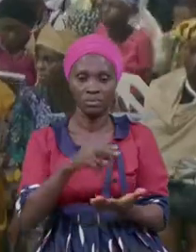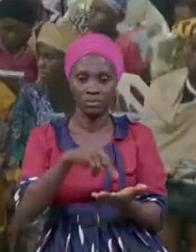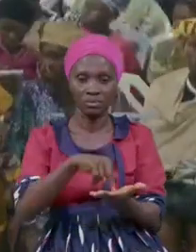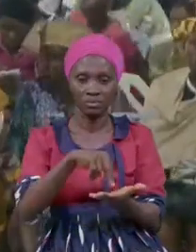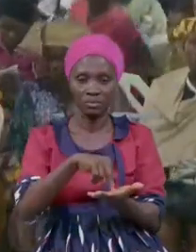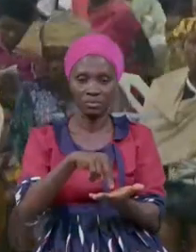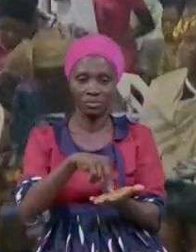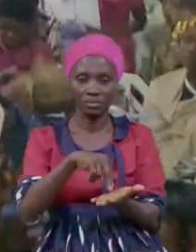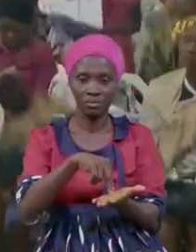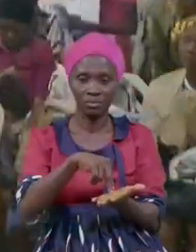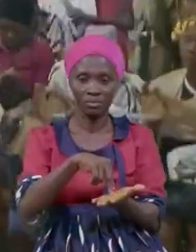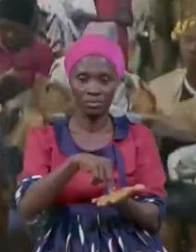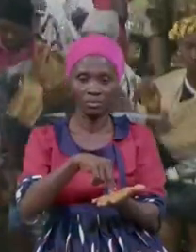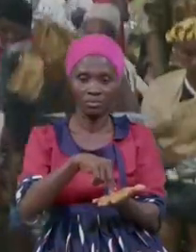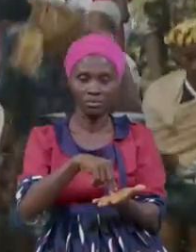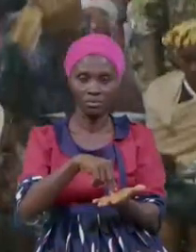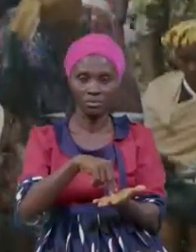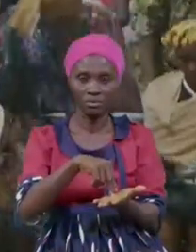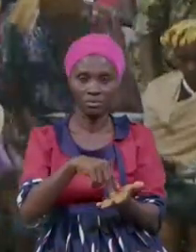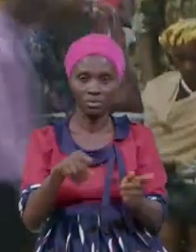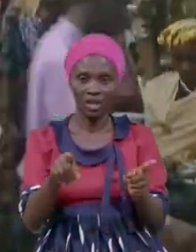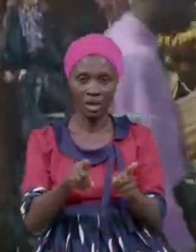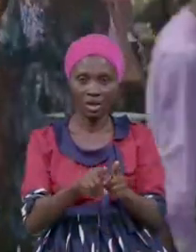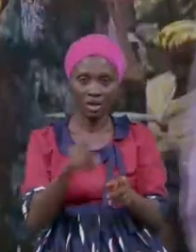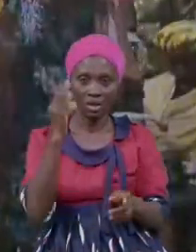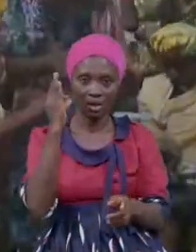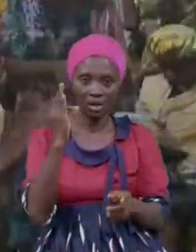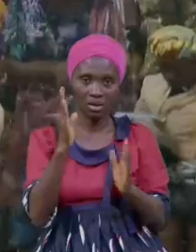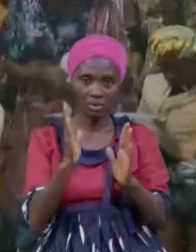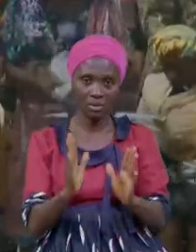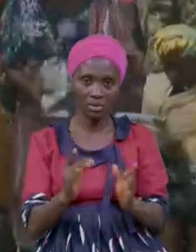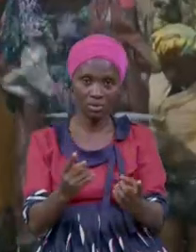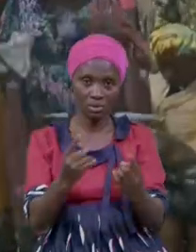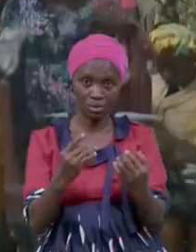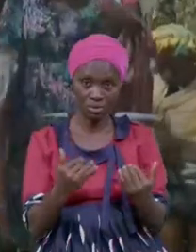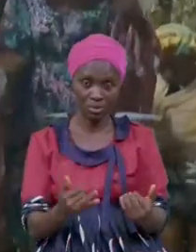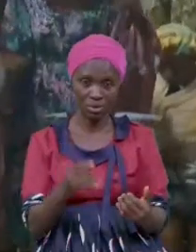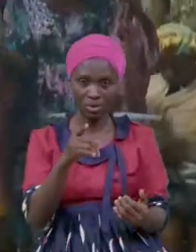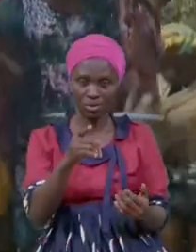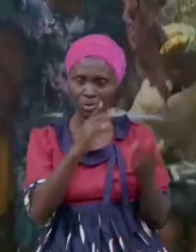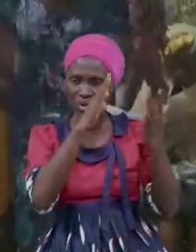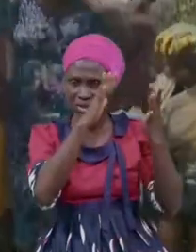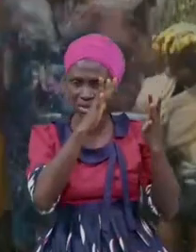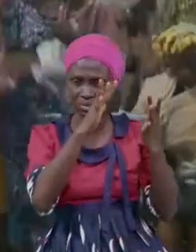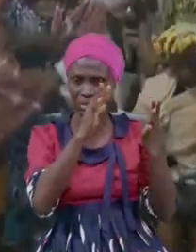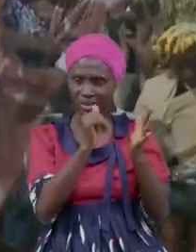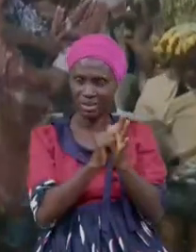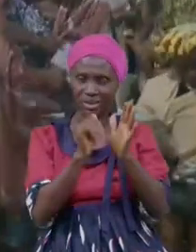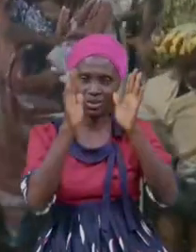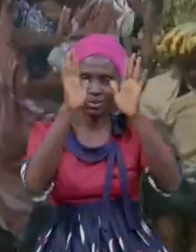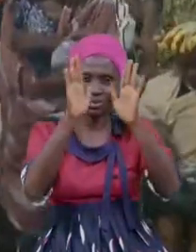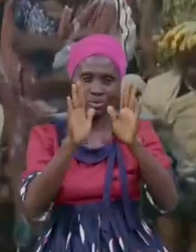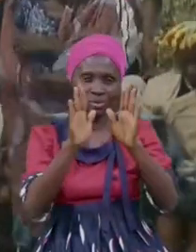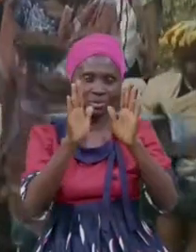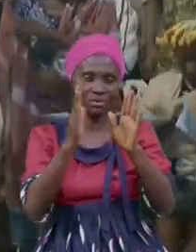Pouvons nous lever maintenant, nous allons tenir debout. Comme le pasteur vient, espérons cette chose merveilleuse que tu n'as jamais